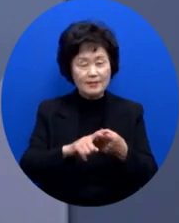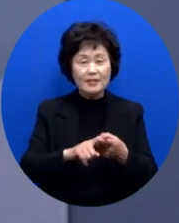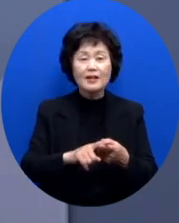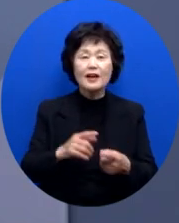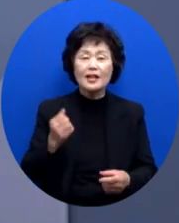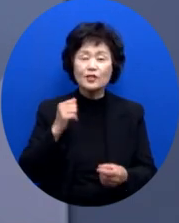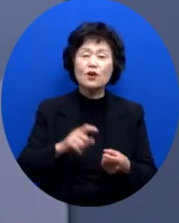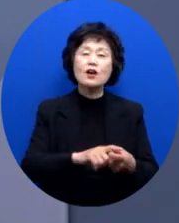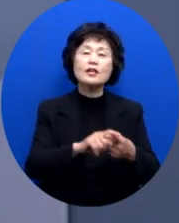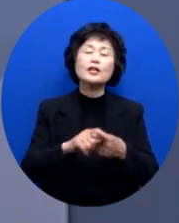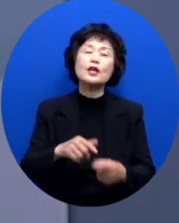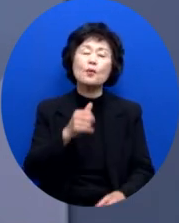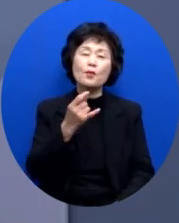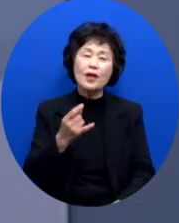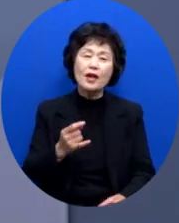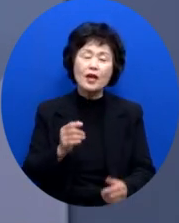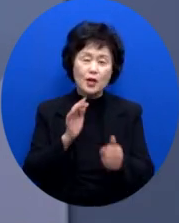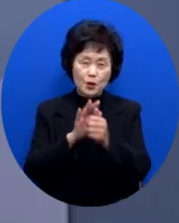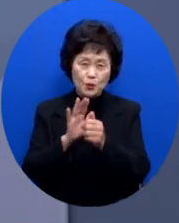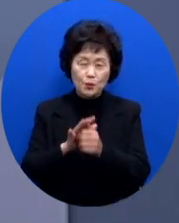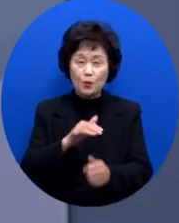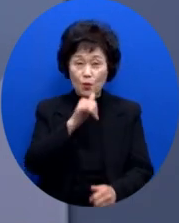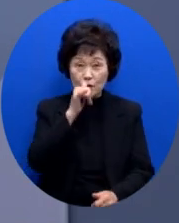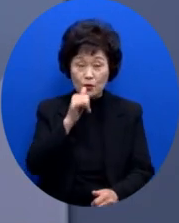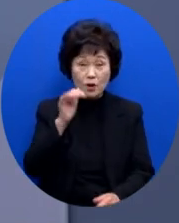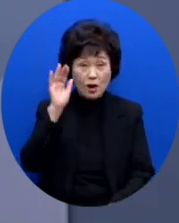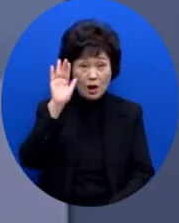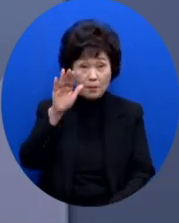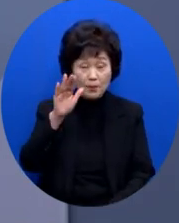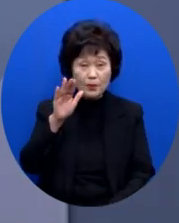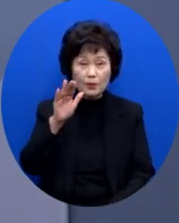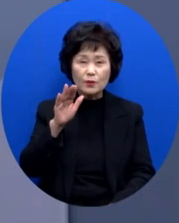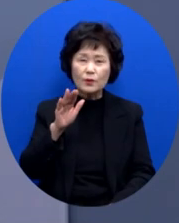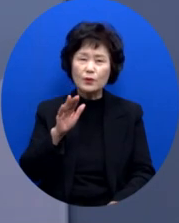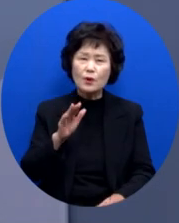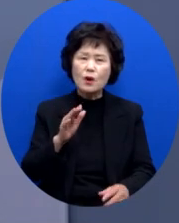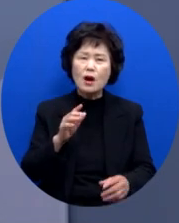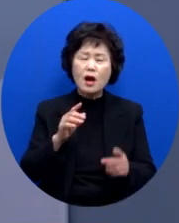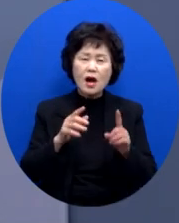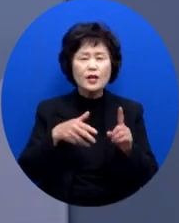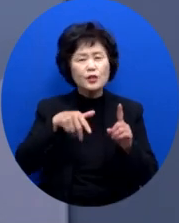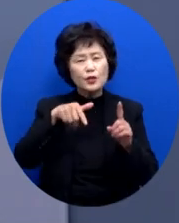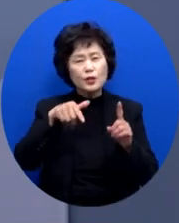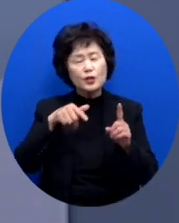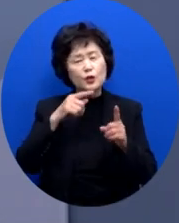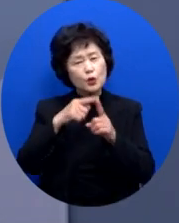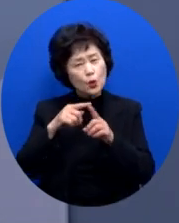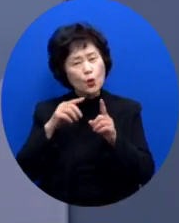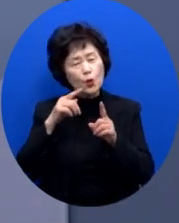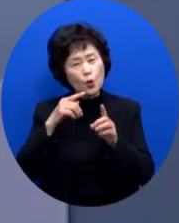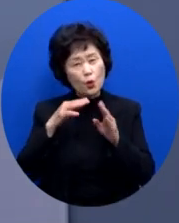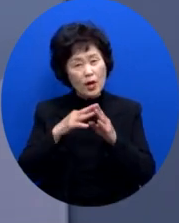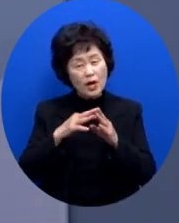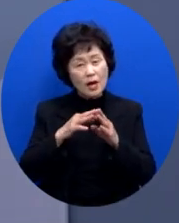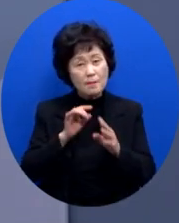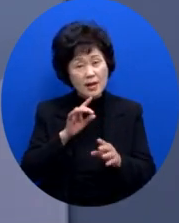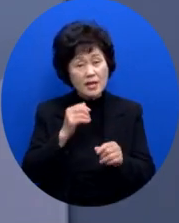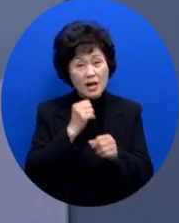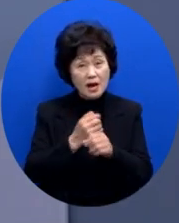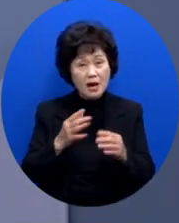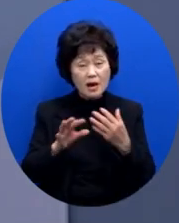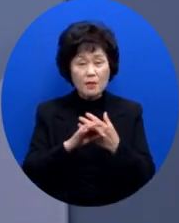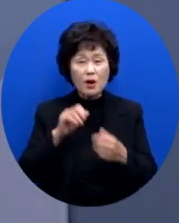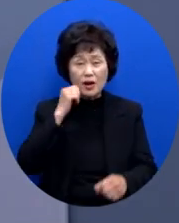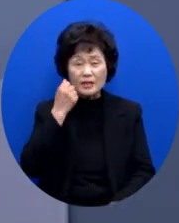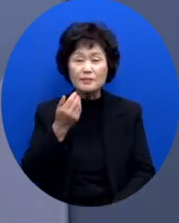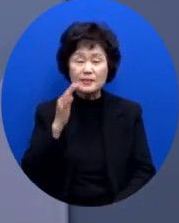하고 있어요. 그래서 앞으로도 한 교회가 하기 어렵지만 연합회에서 하면 훨씬 더 큰 일을 할 수 있기 때문에 그 역할을